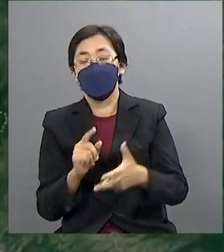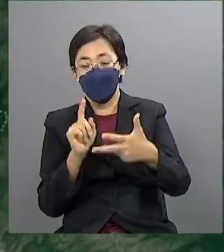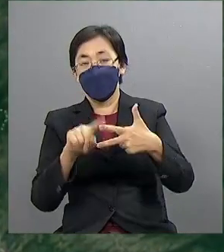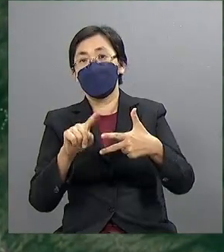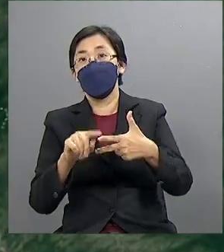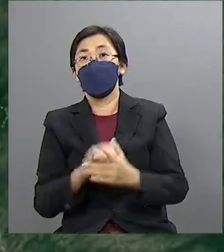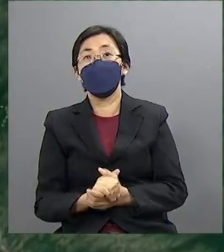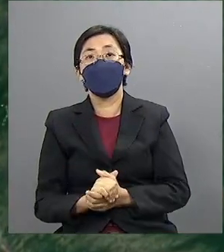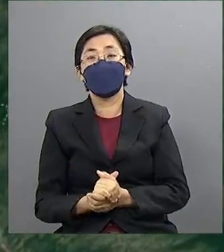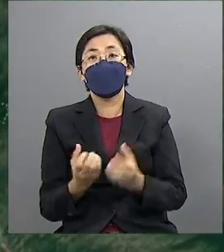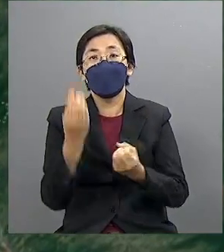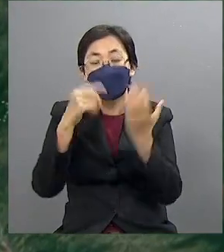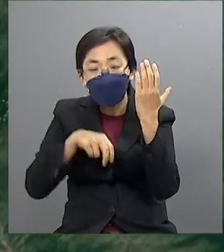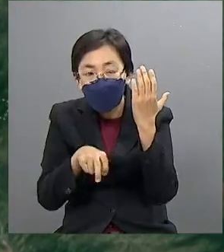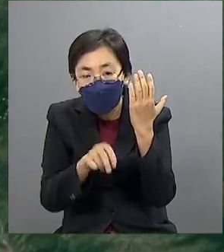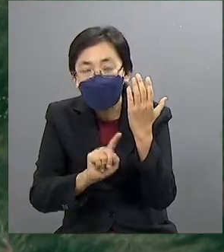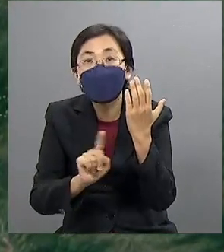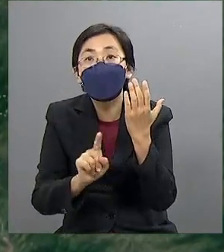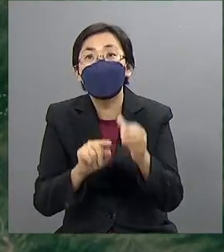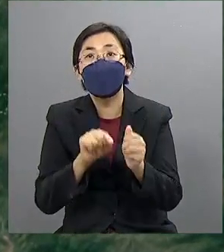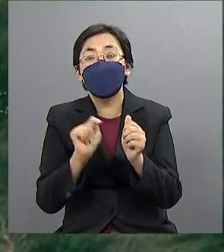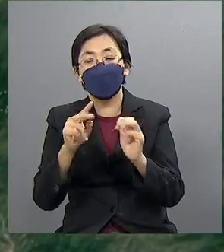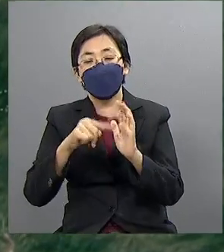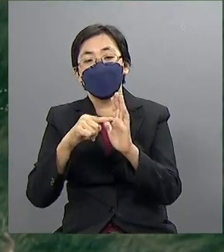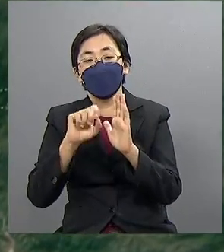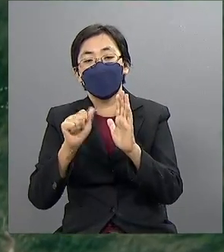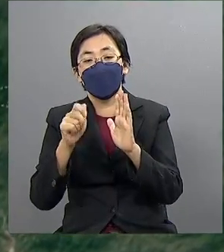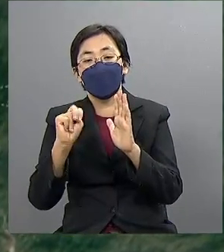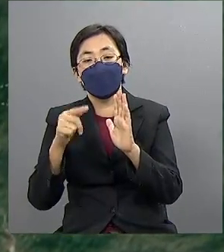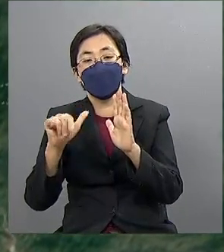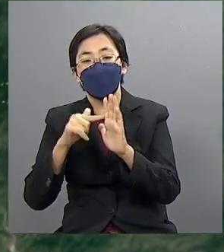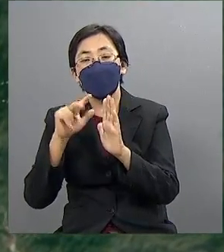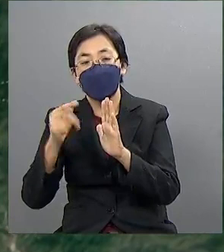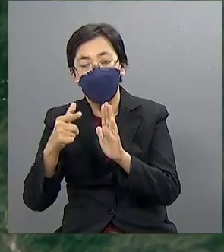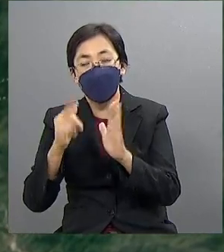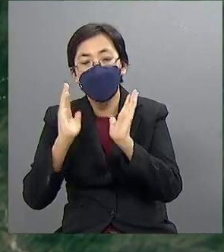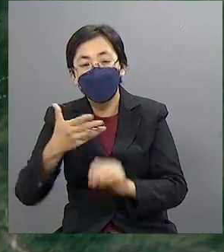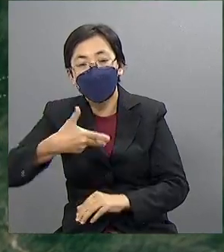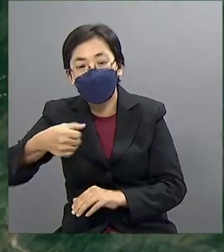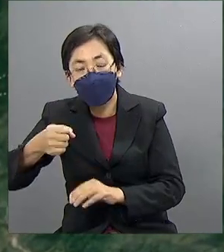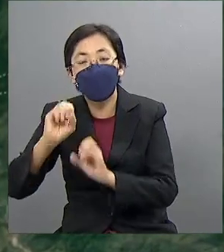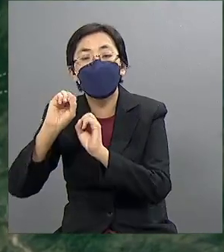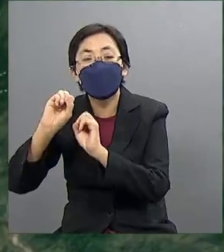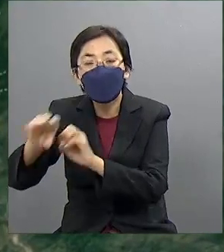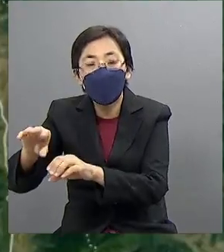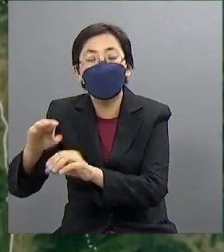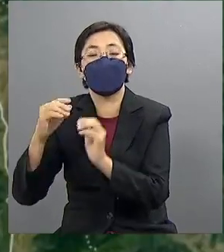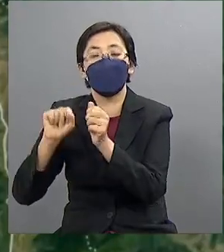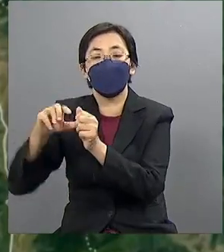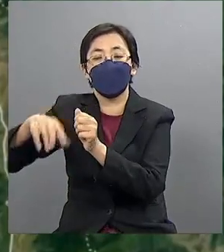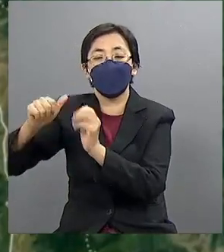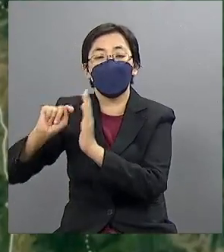ธรรมชาติด้านอำเภอท่าสองยางตามหมู่บ้านที่เตรียมไว้ก่อนจะมีคนมารับไปส่งต่อในพื้นที่อำเภอเมืองตากเพื่อเปลี่ยน